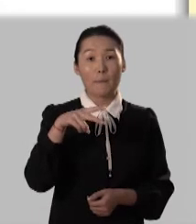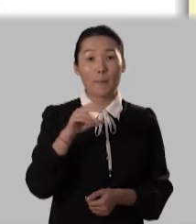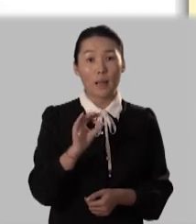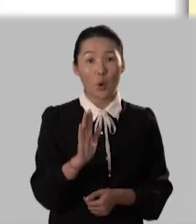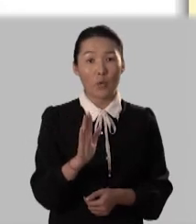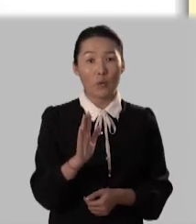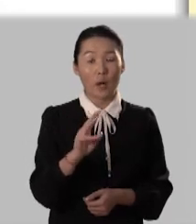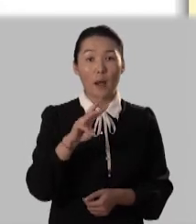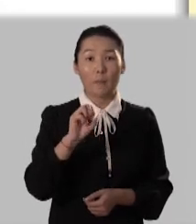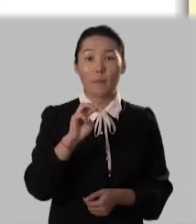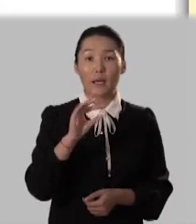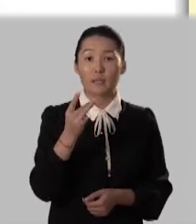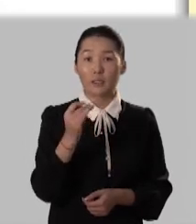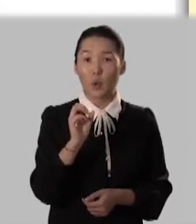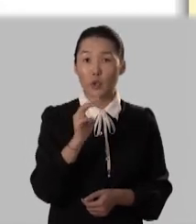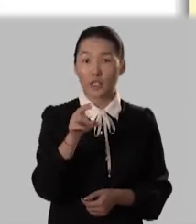матрешка